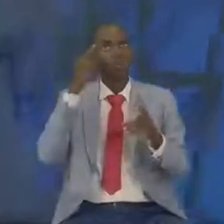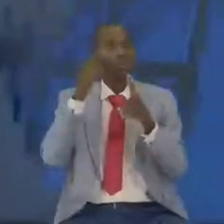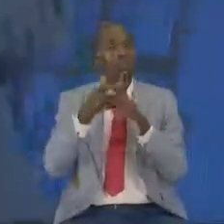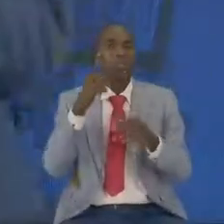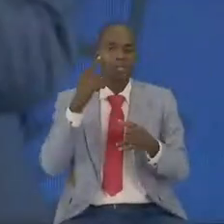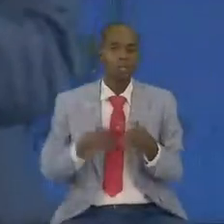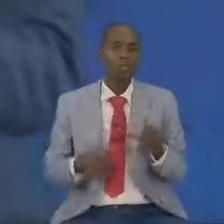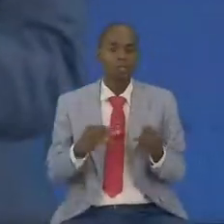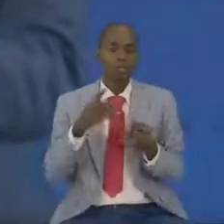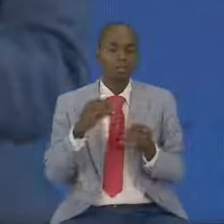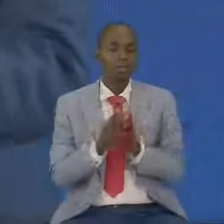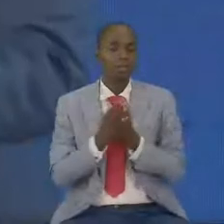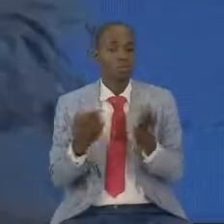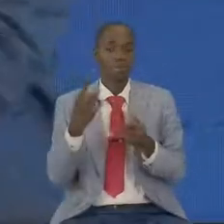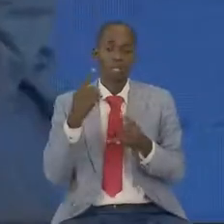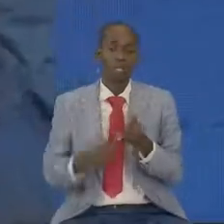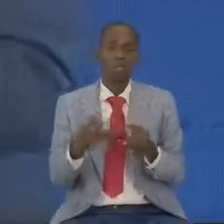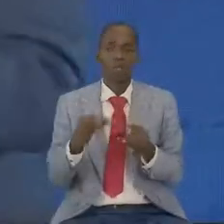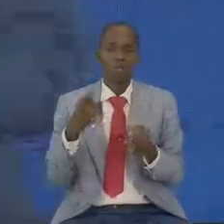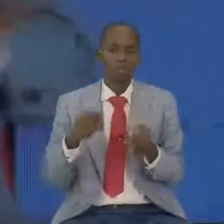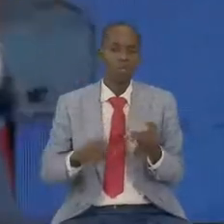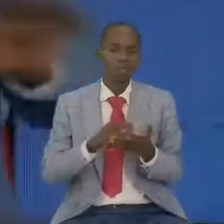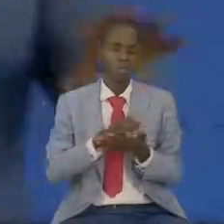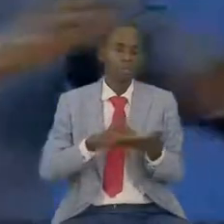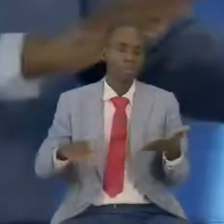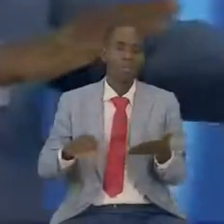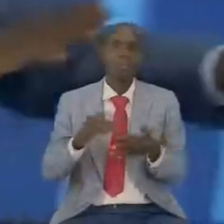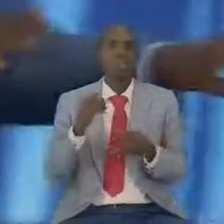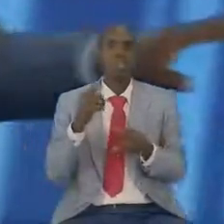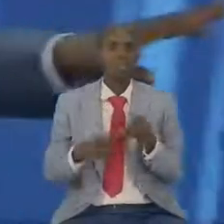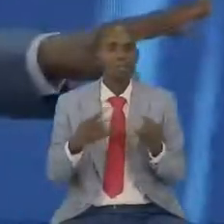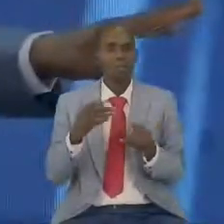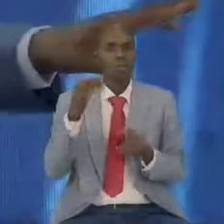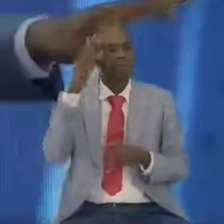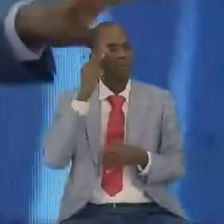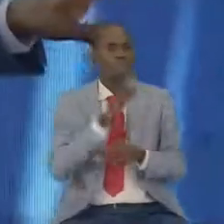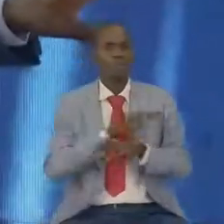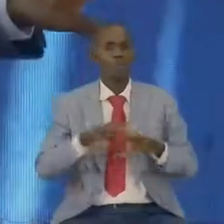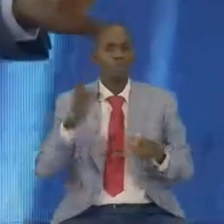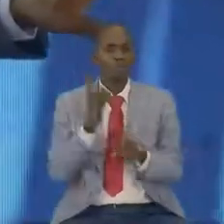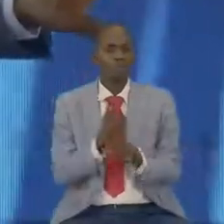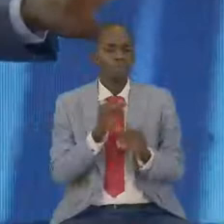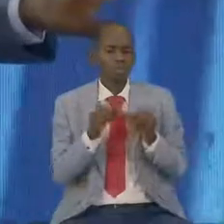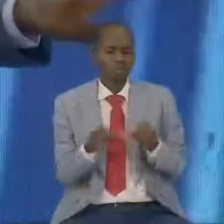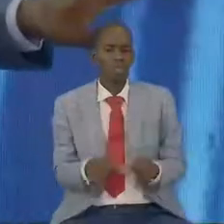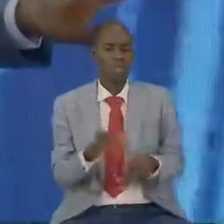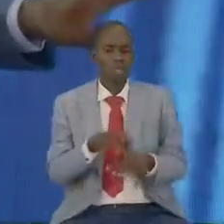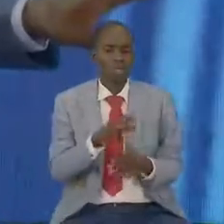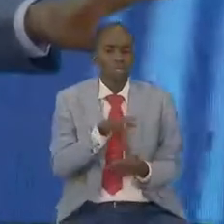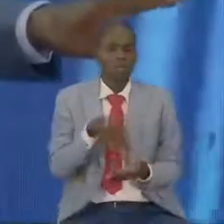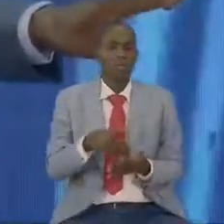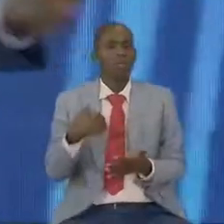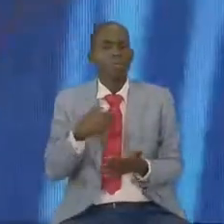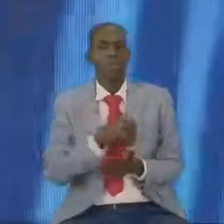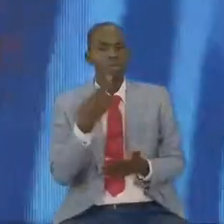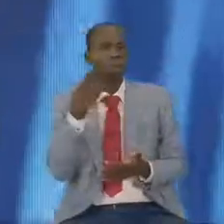du chapitre, la fin de l'expérience. Il reste au milieu. Et voyez,